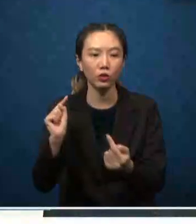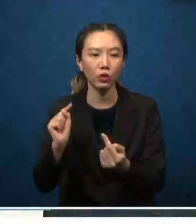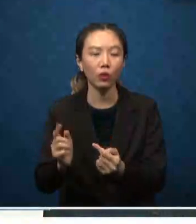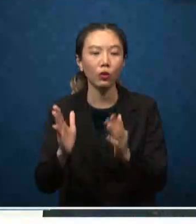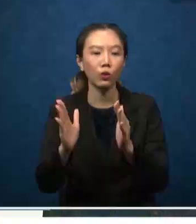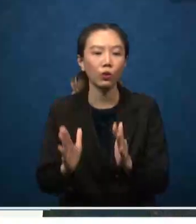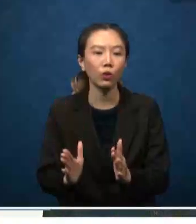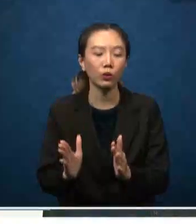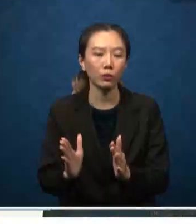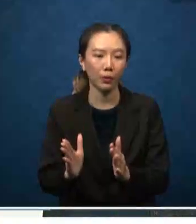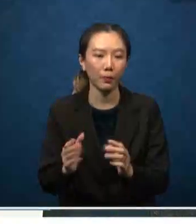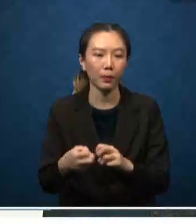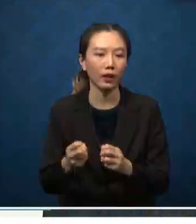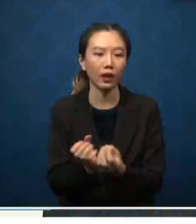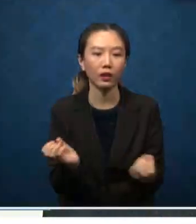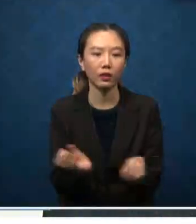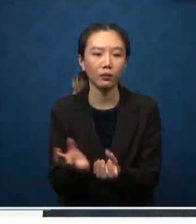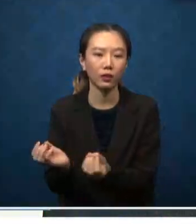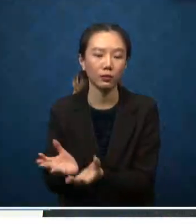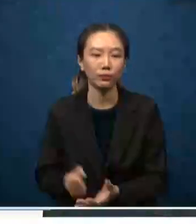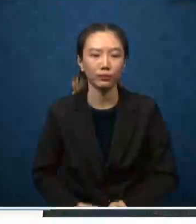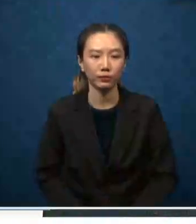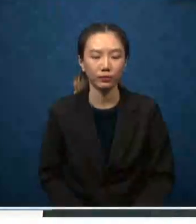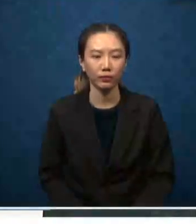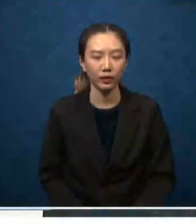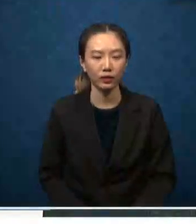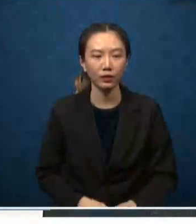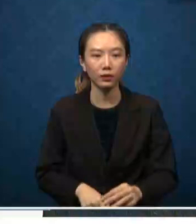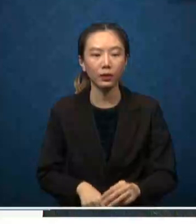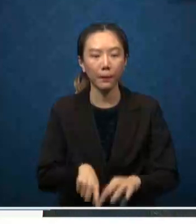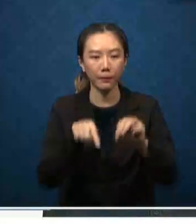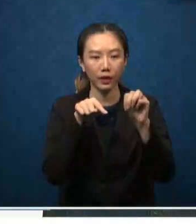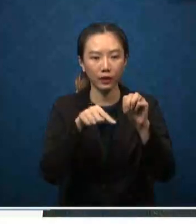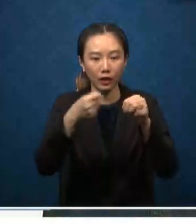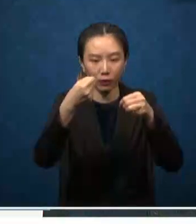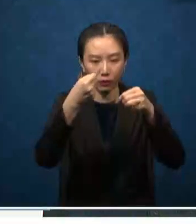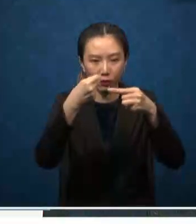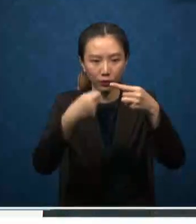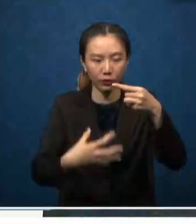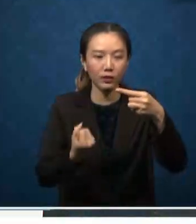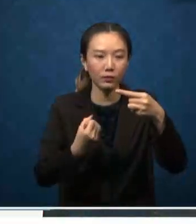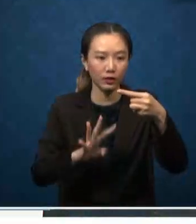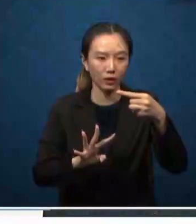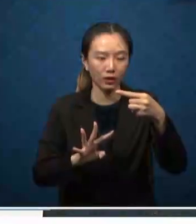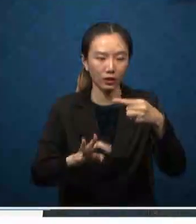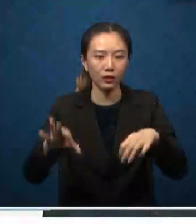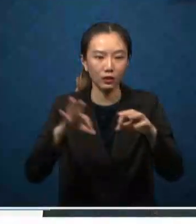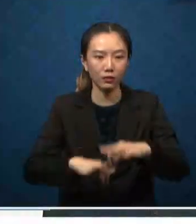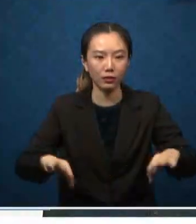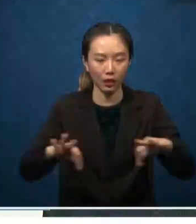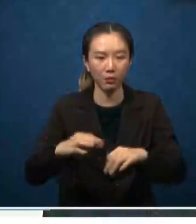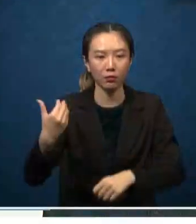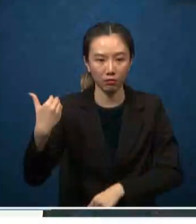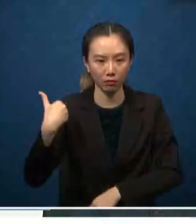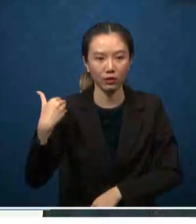างยิ่งท่านประธานครับใน14มาตราเนี่ยมีความสำคัญเกือบทุก